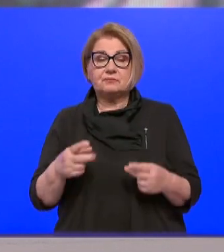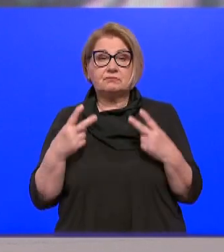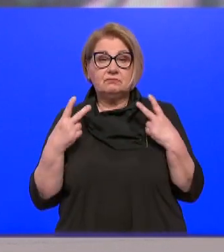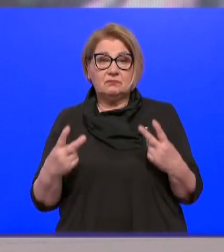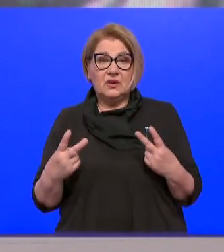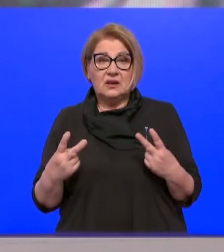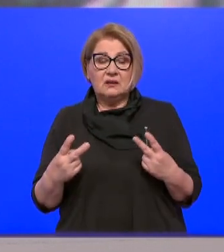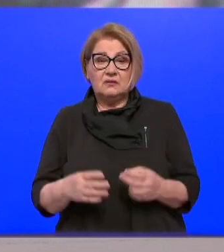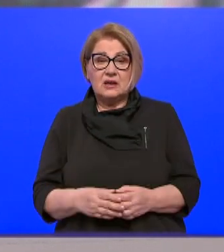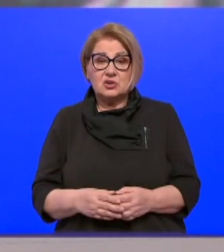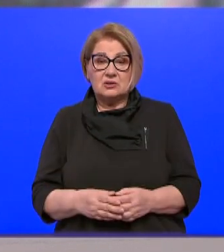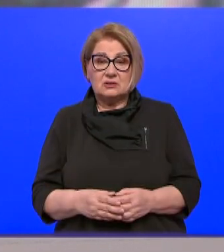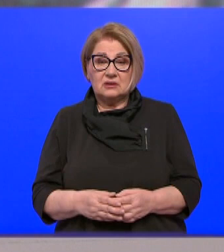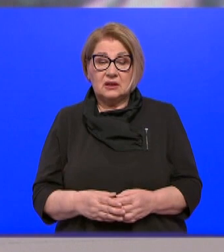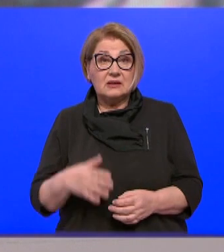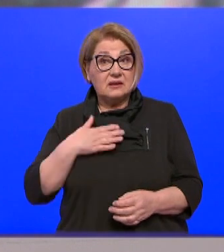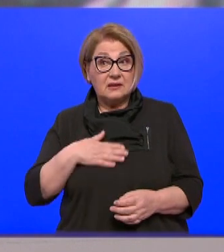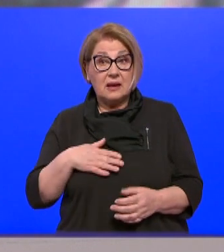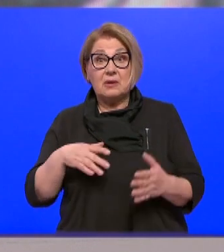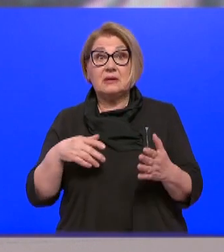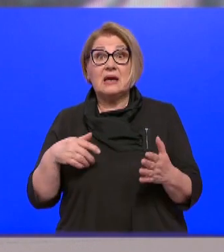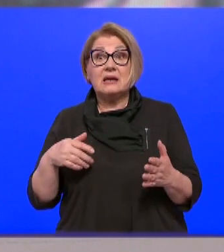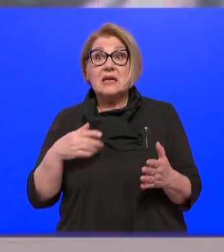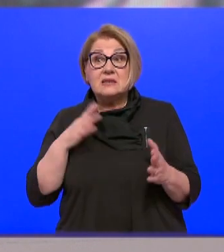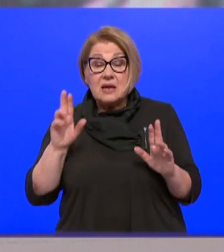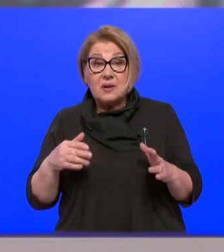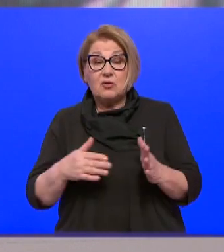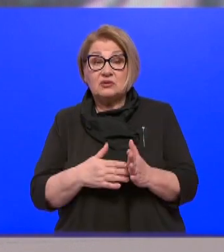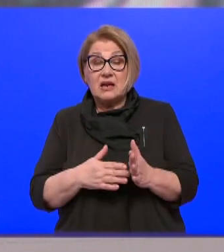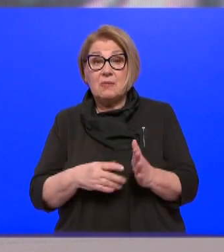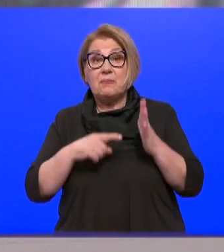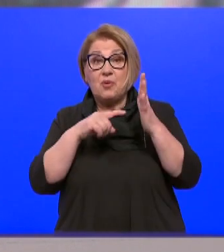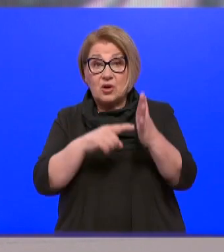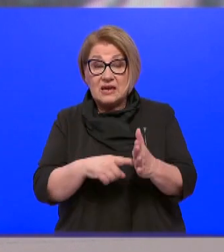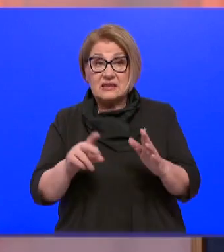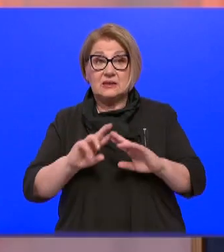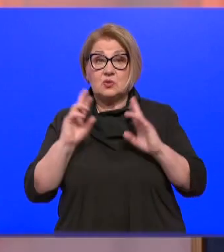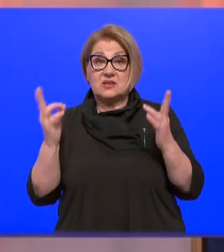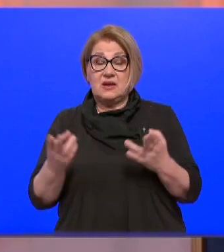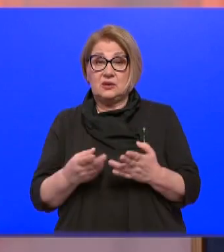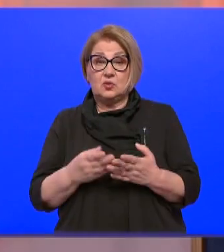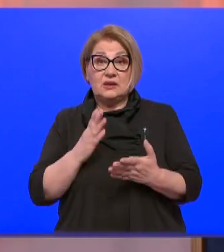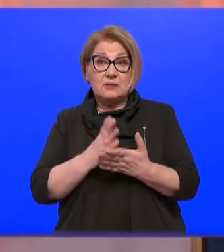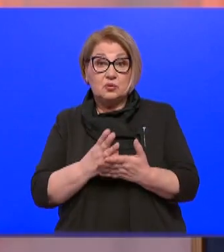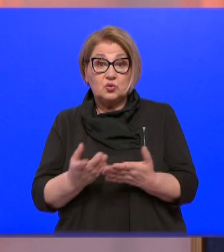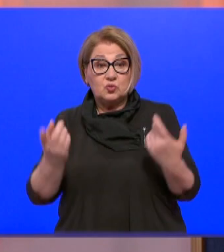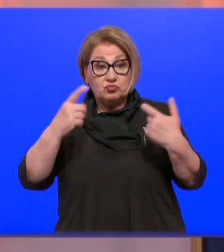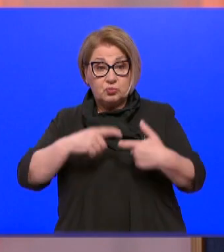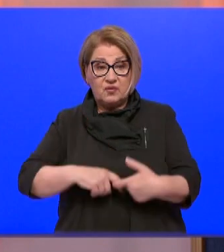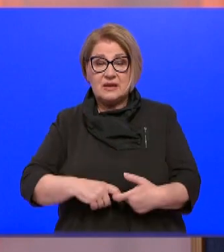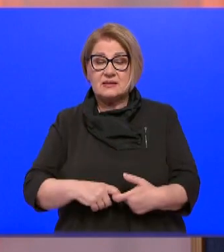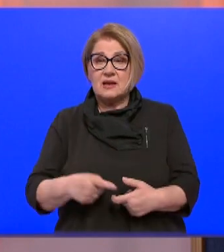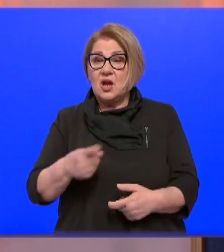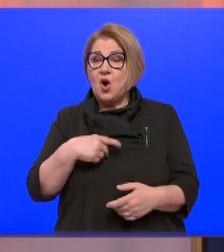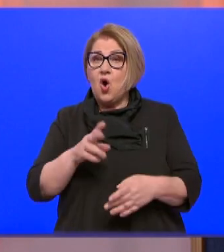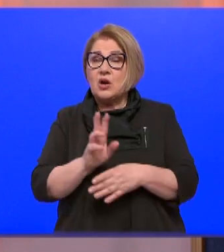značajne i da ih trebamo pokazati svijetu, one su naše bogatstvo. I da budu integrirane u našu svakodnevicu, jer ovo što ste rekli, one